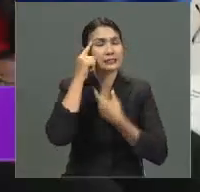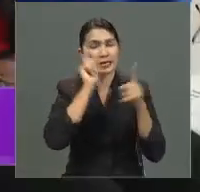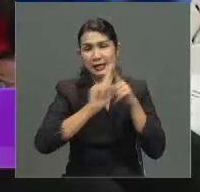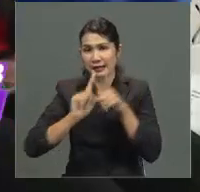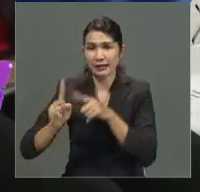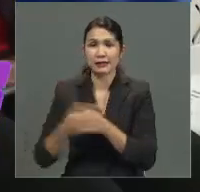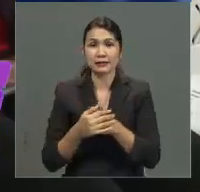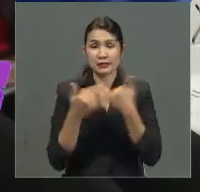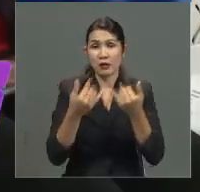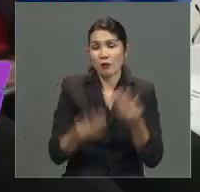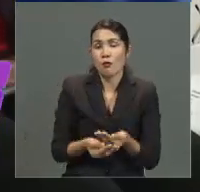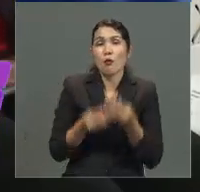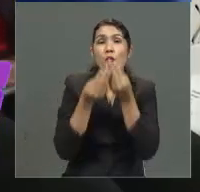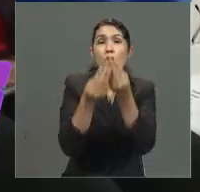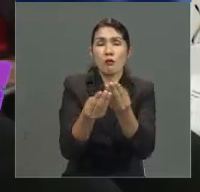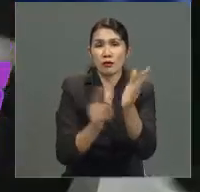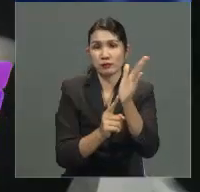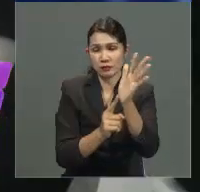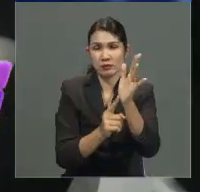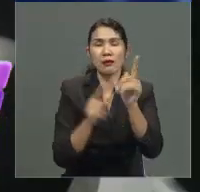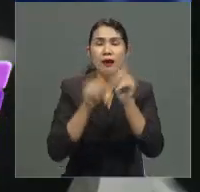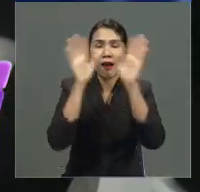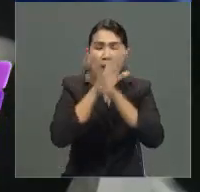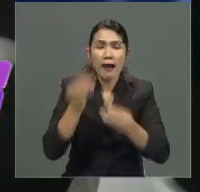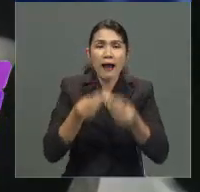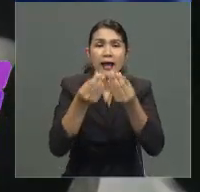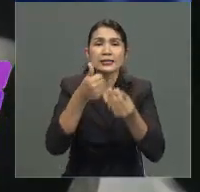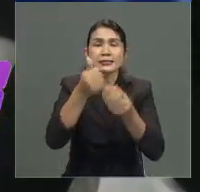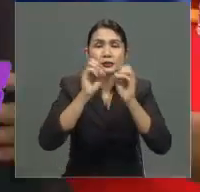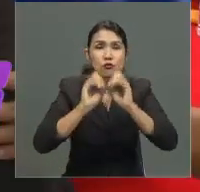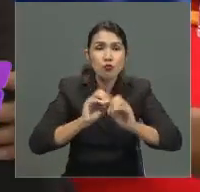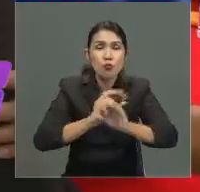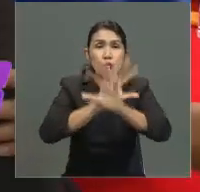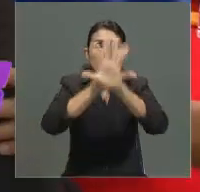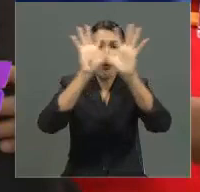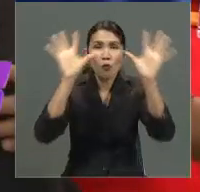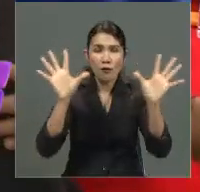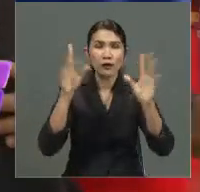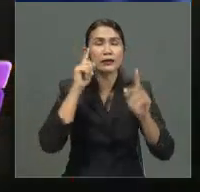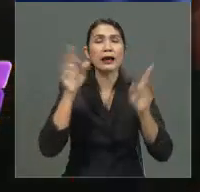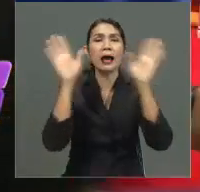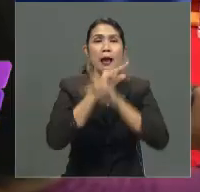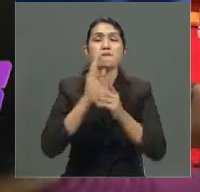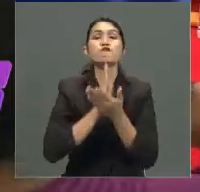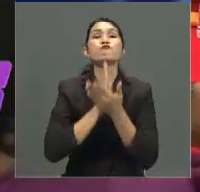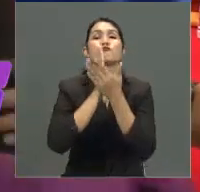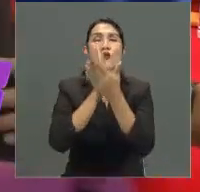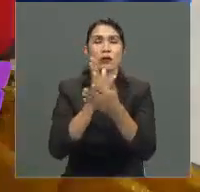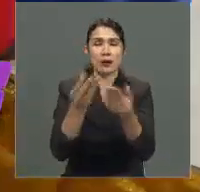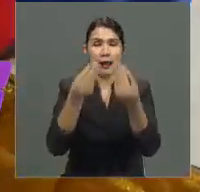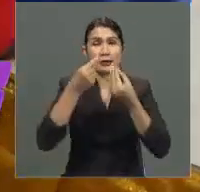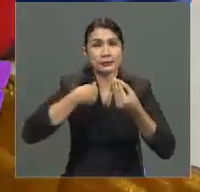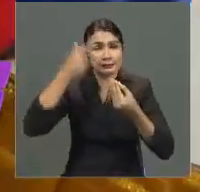งการถวายเทียนพรรษานะคะก็มีความเชื่อว่าจะเป็นการให้ทานด้วยแสงสว่างถือว่าเป็นกุศลทานอย่างหนึ่งทำให้เพิ่มพูนปั